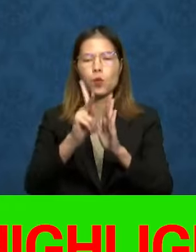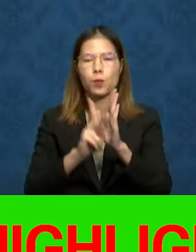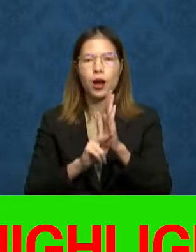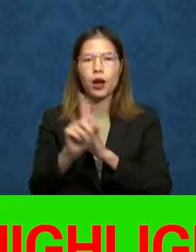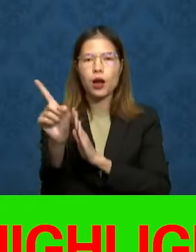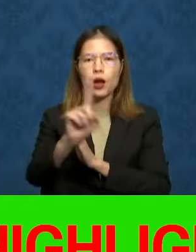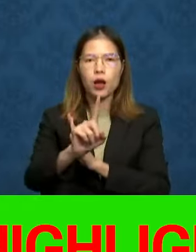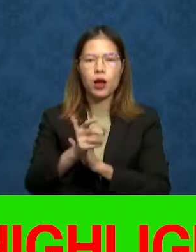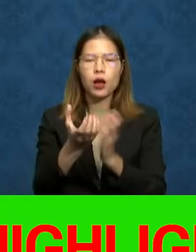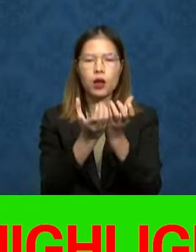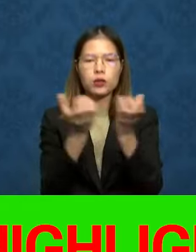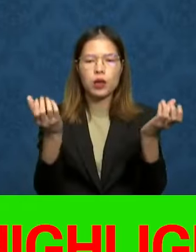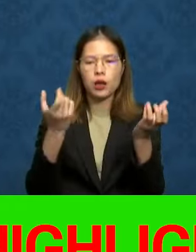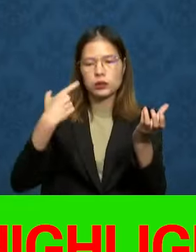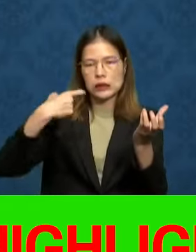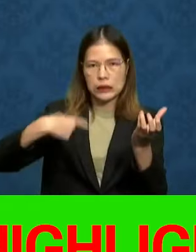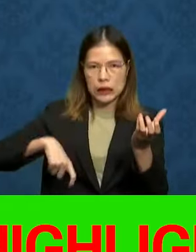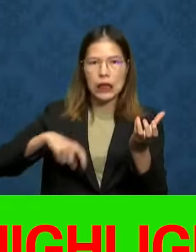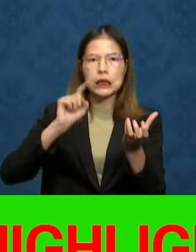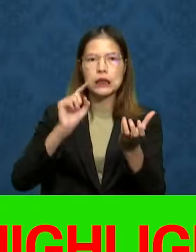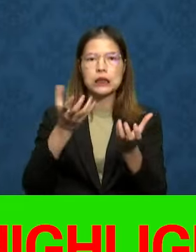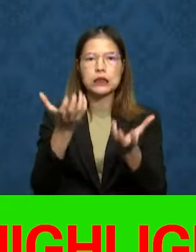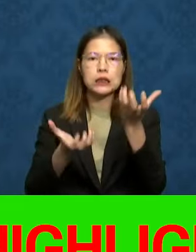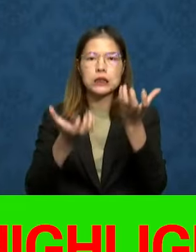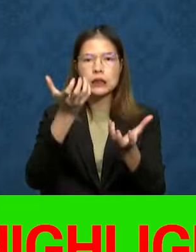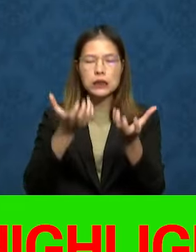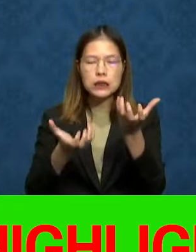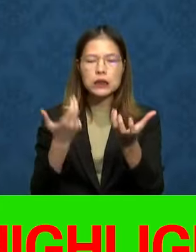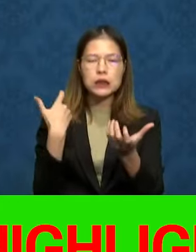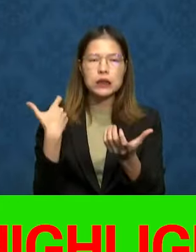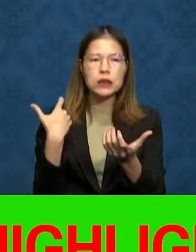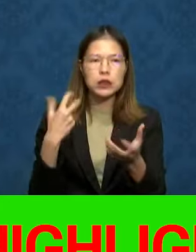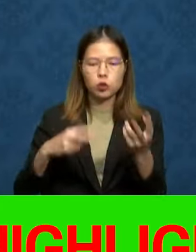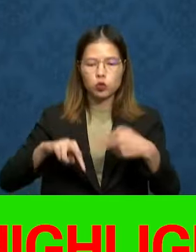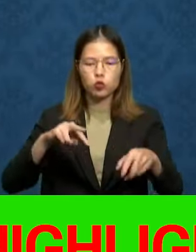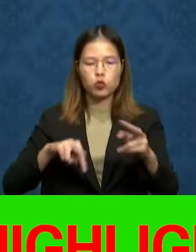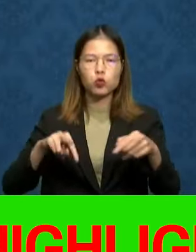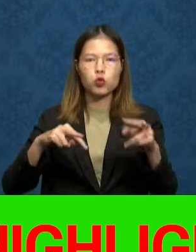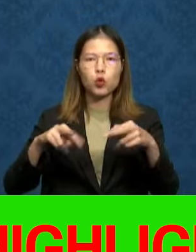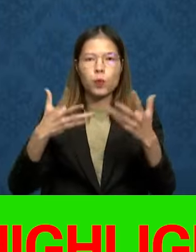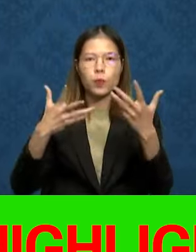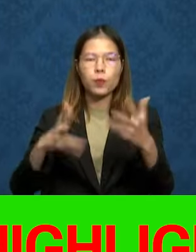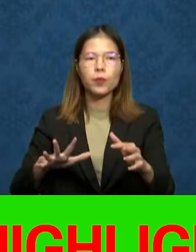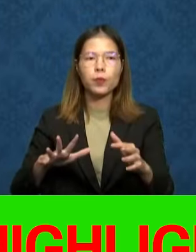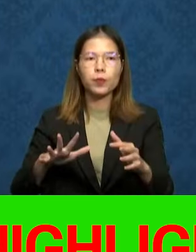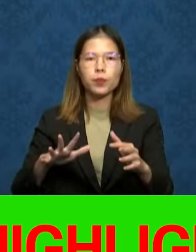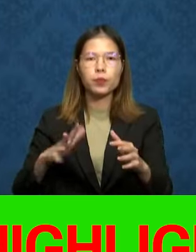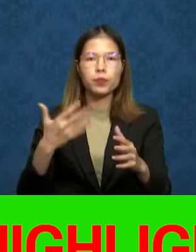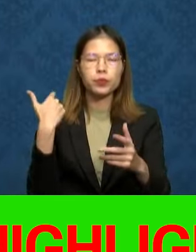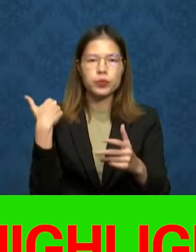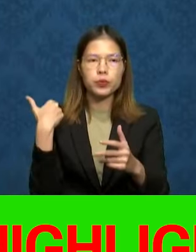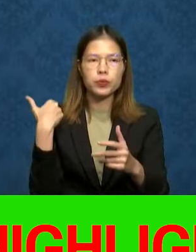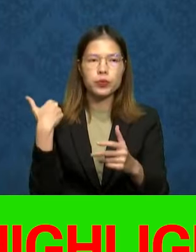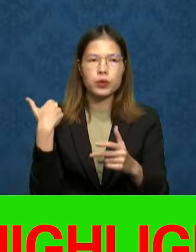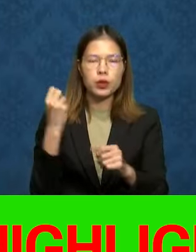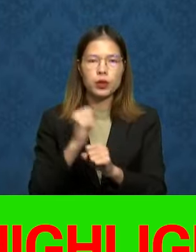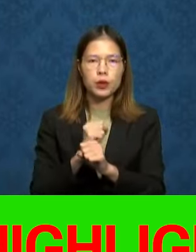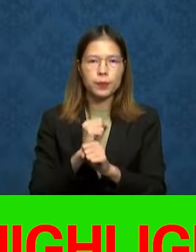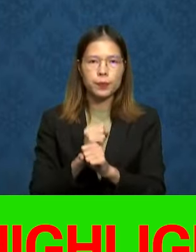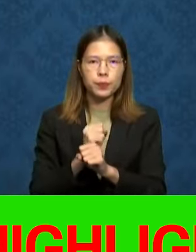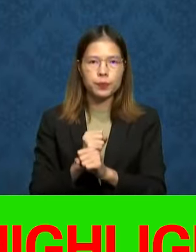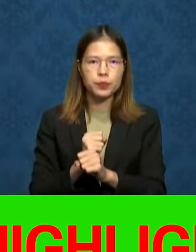คือศาลรัฐธรรมนูญเนี่ยนะครับได้วินิจฉัยไว้ศาลรัฐธรรมนูญได้วินิจฉัยไว้ในคดี